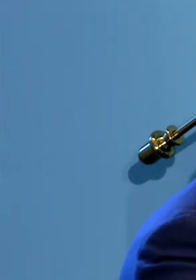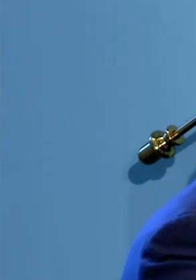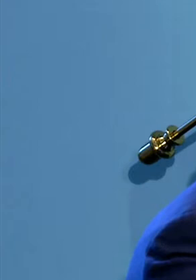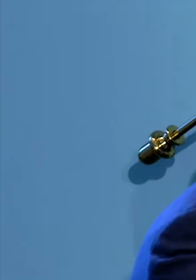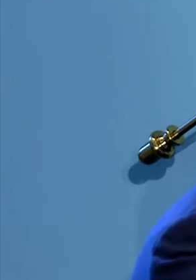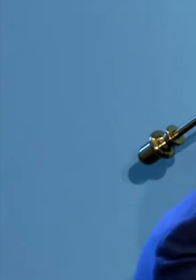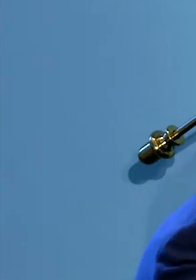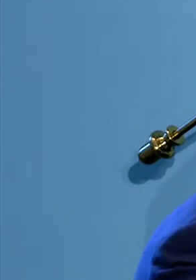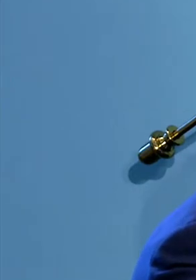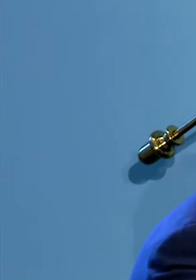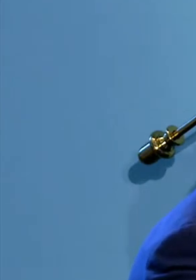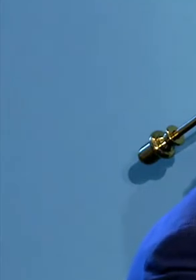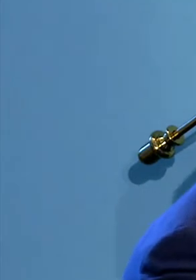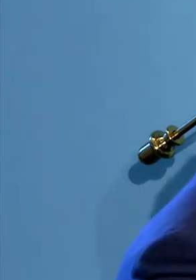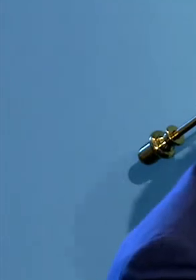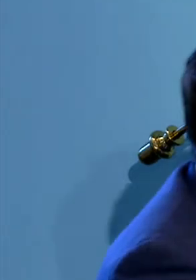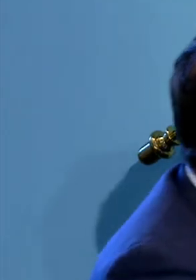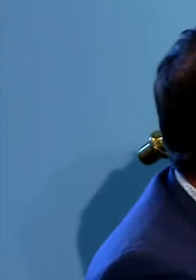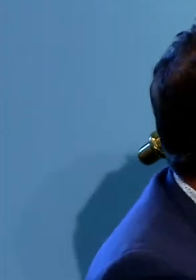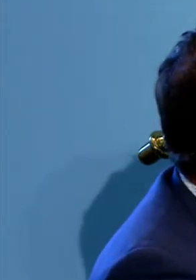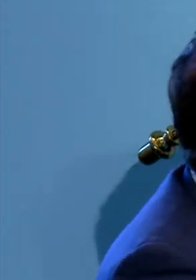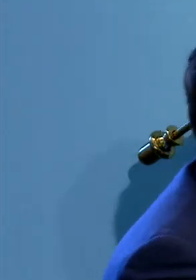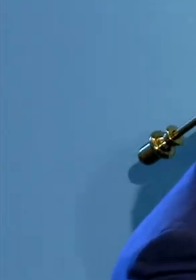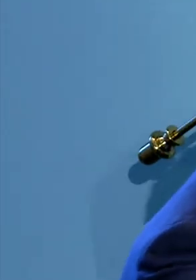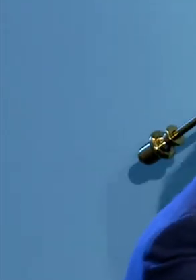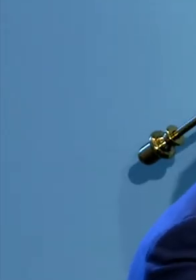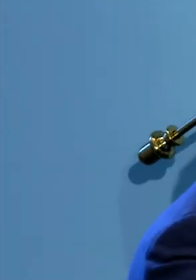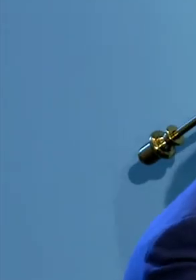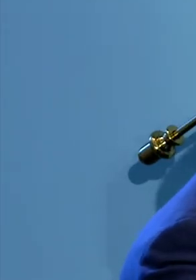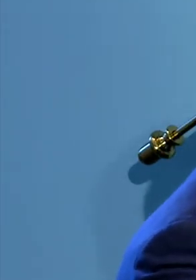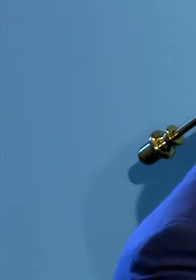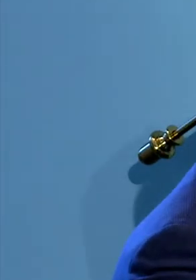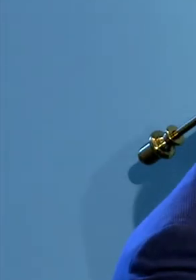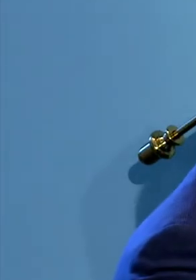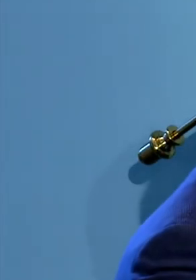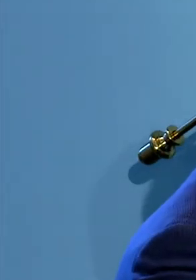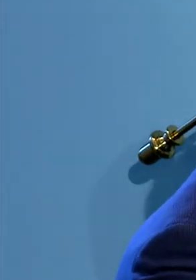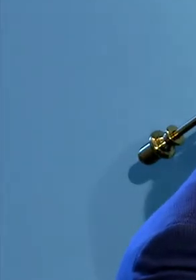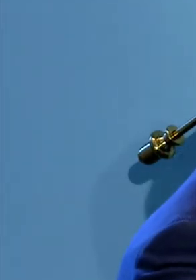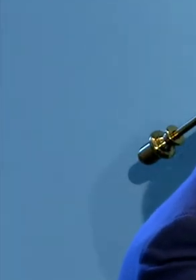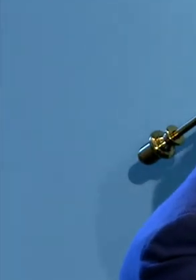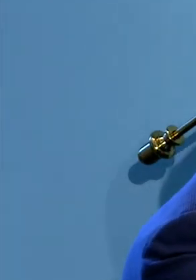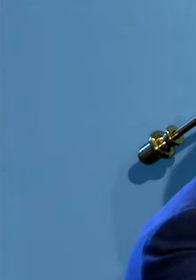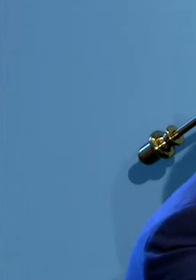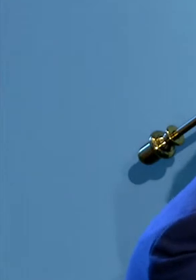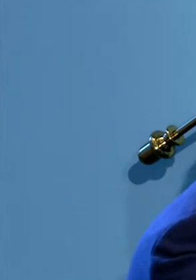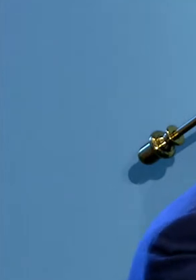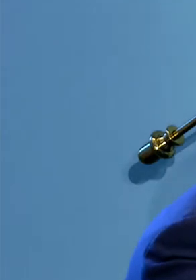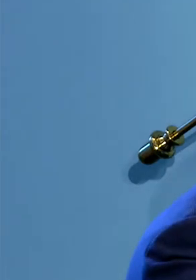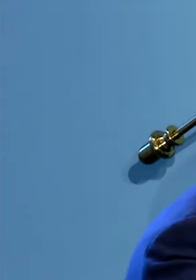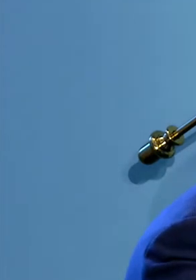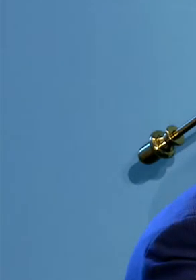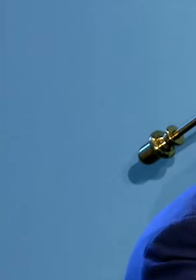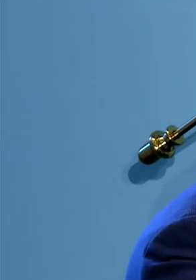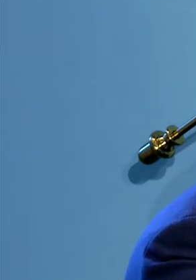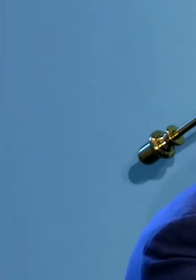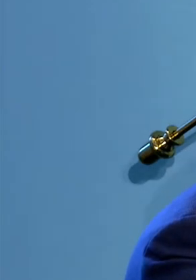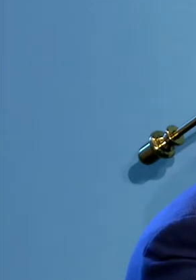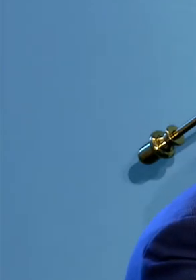av kompetens. Är det så att de... ska vi tänka internationellt från början? Att vi, det här kommer vi ändå inte